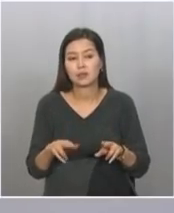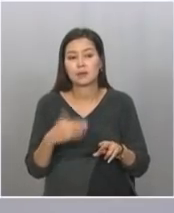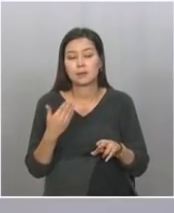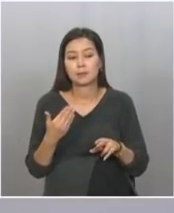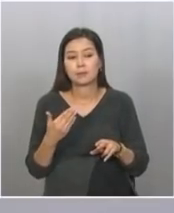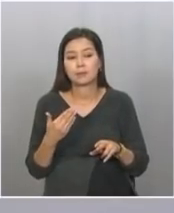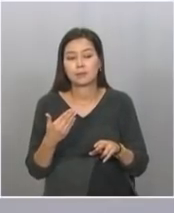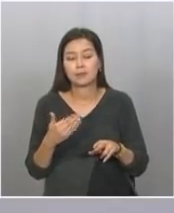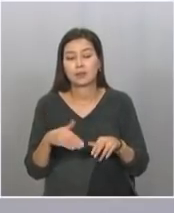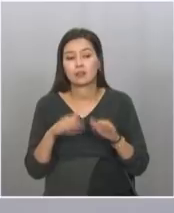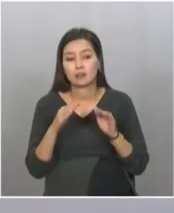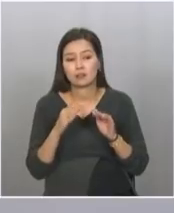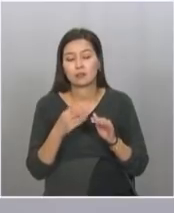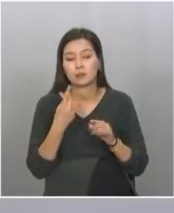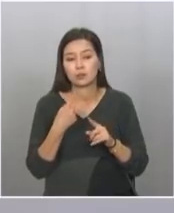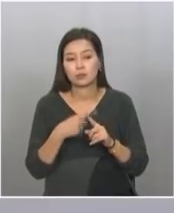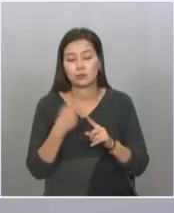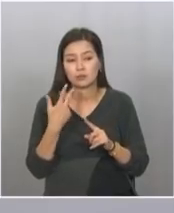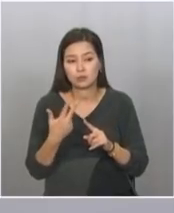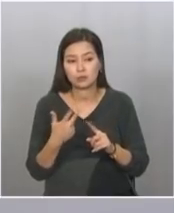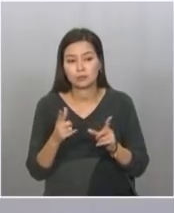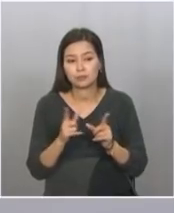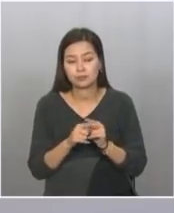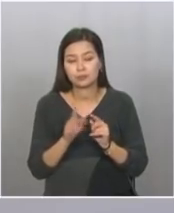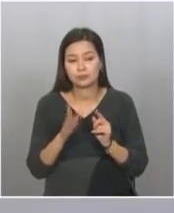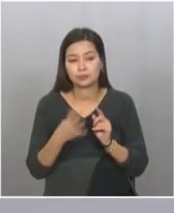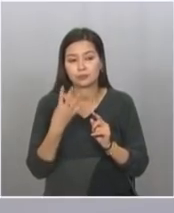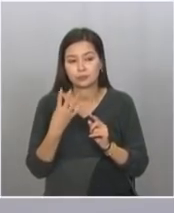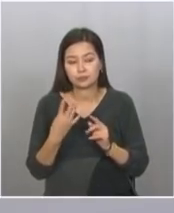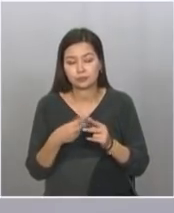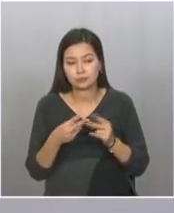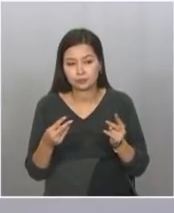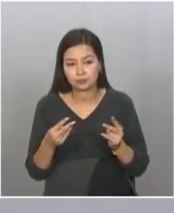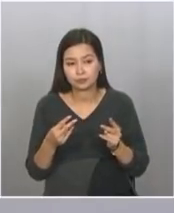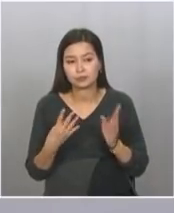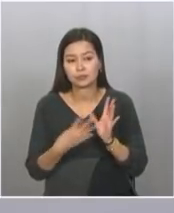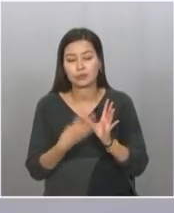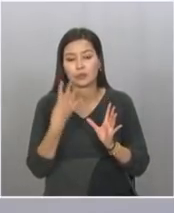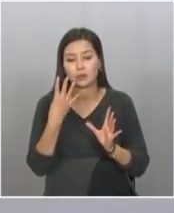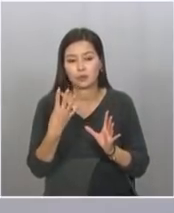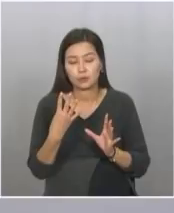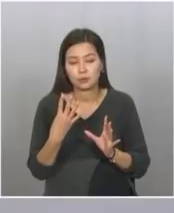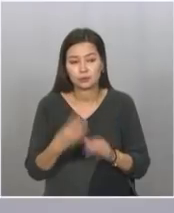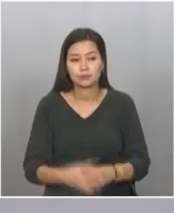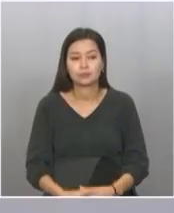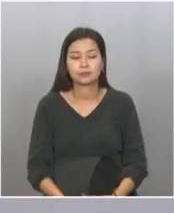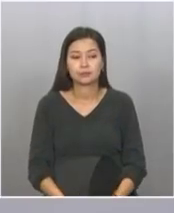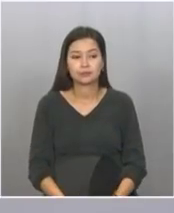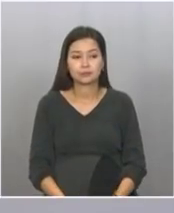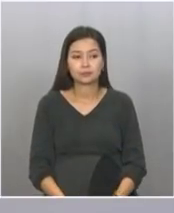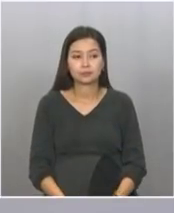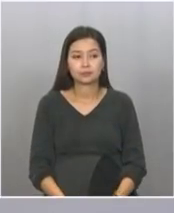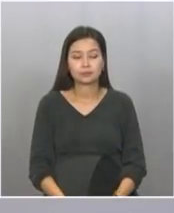қалдырамыз. Ал алымында 1 мен 3-тің қосындысы 4-ке тең. Сонда 9-дан 4 қысқармайды.